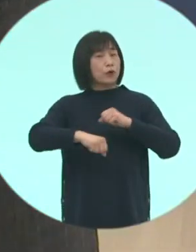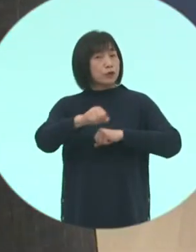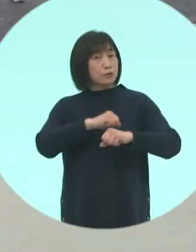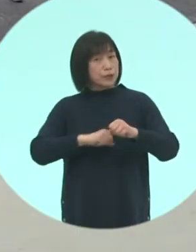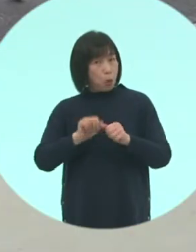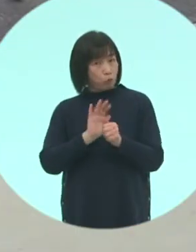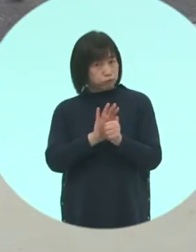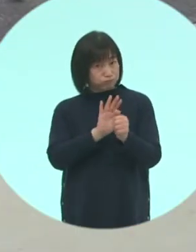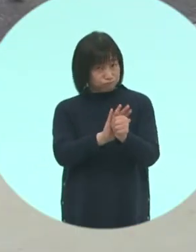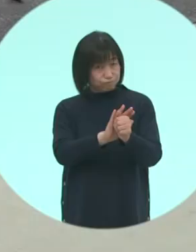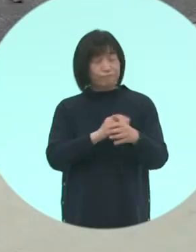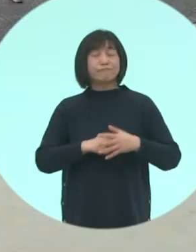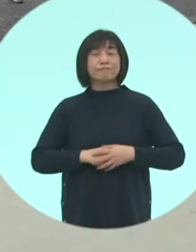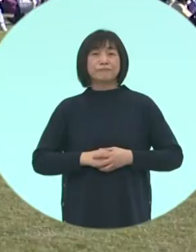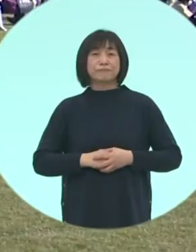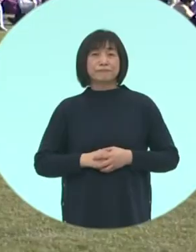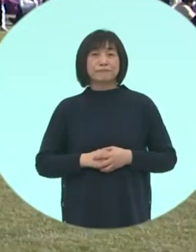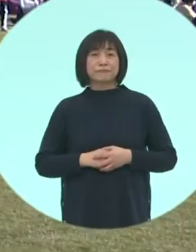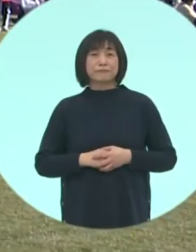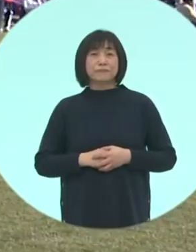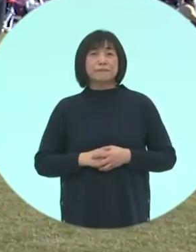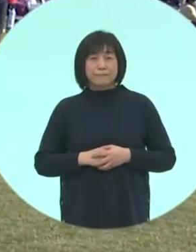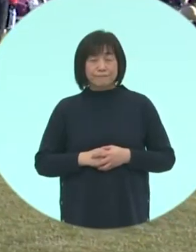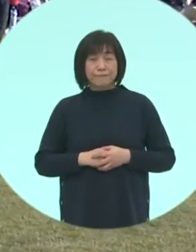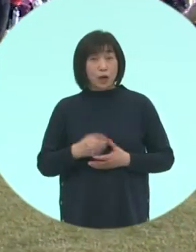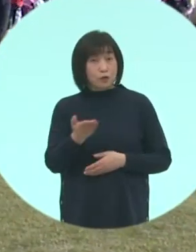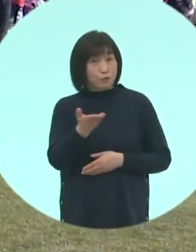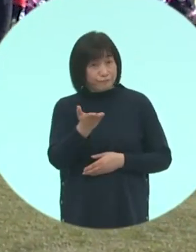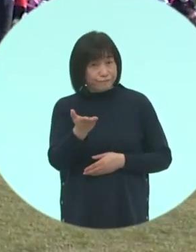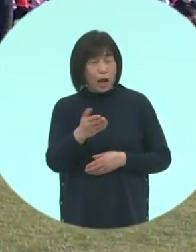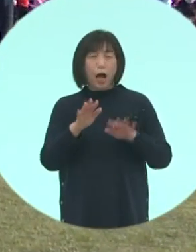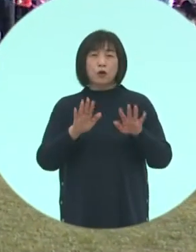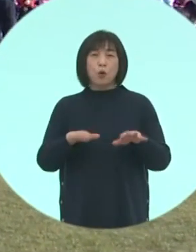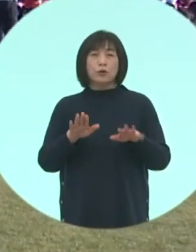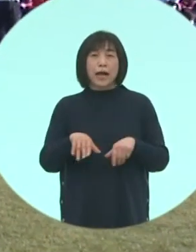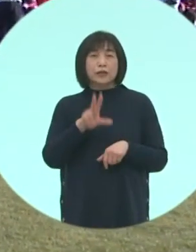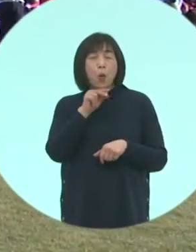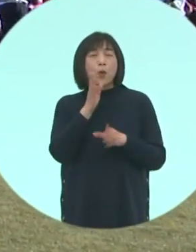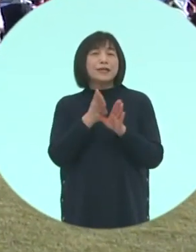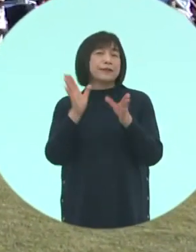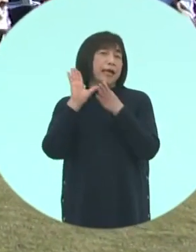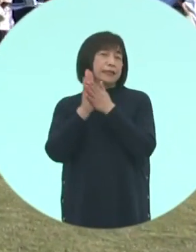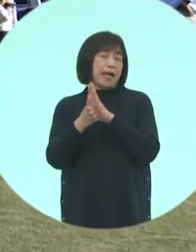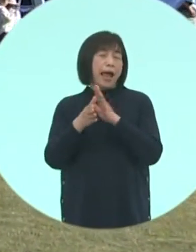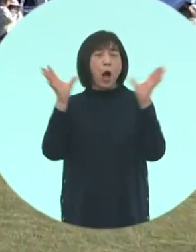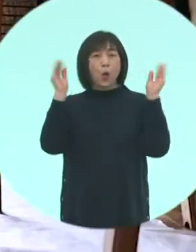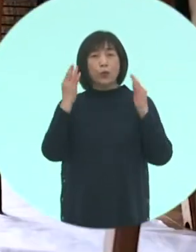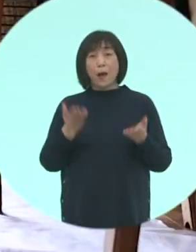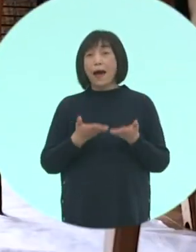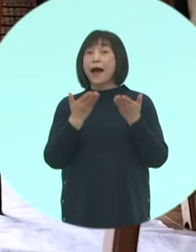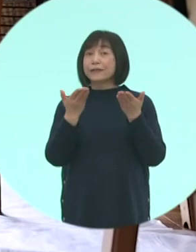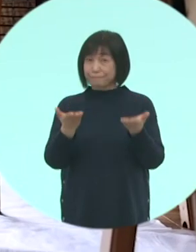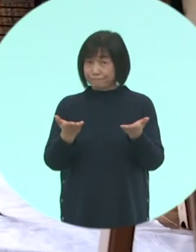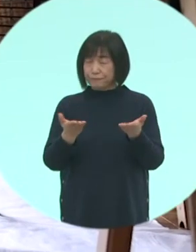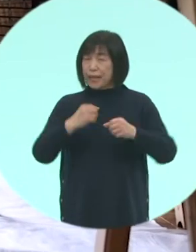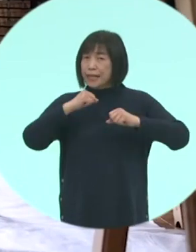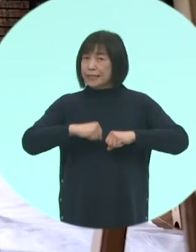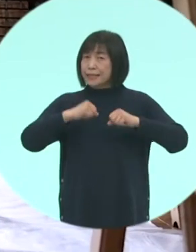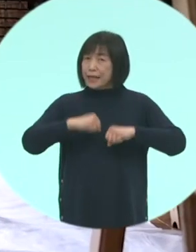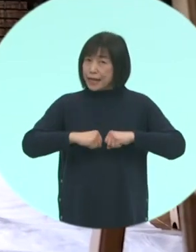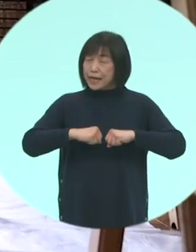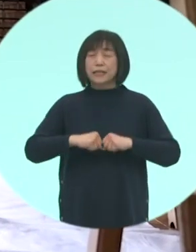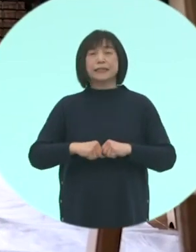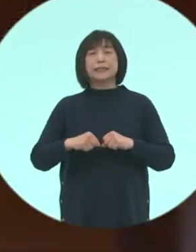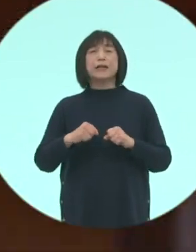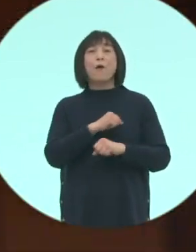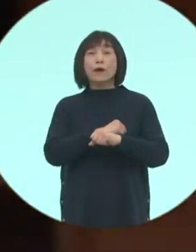めていきます。 いかがでしたか今回の岐阜県政ホットライン。元気に活躍する皆さ